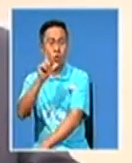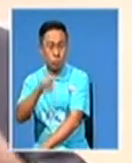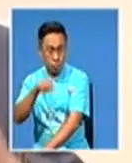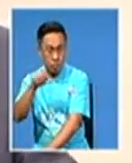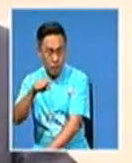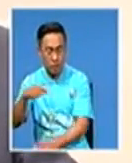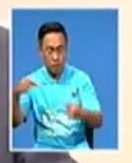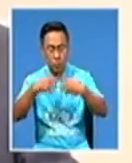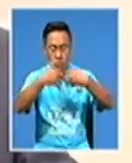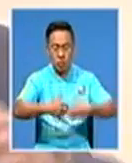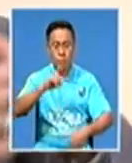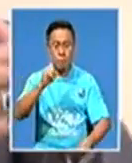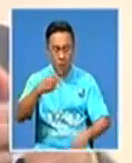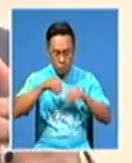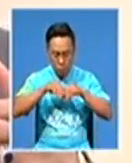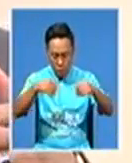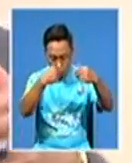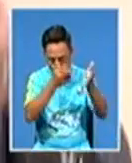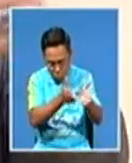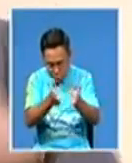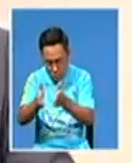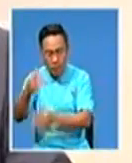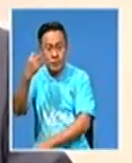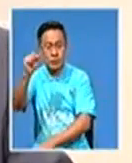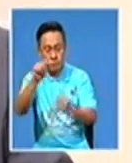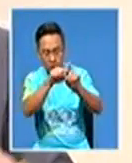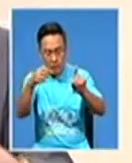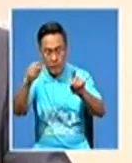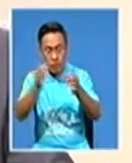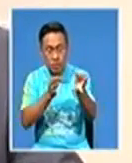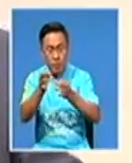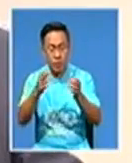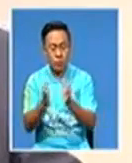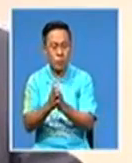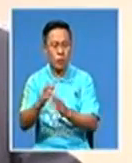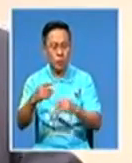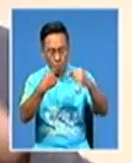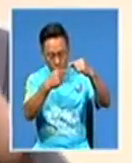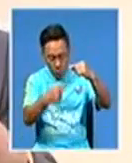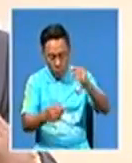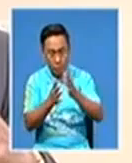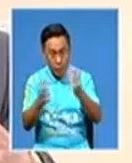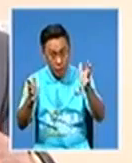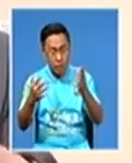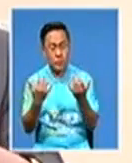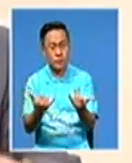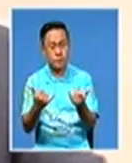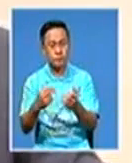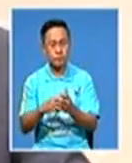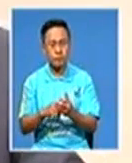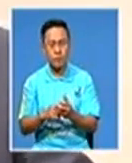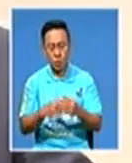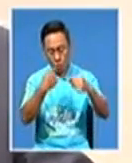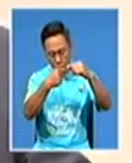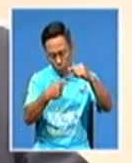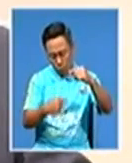ชื่อใหม่อุตสาหกรรมใหม่ซึ่งออกมาเป็น10หมวดอย่างที่ผมอธิบายตอนแรก309รายการเนี่ย10หมวดนั้นมีรายการ